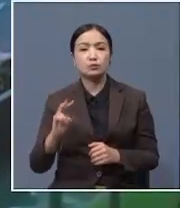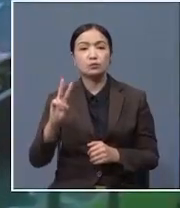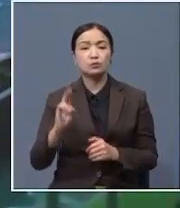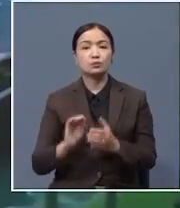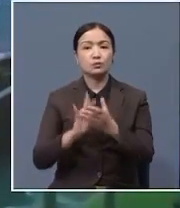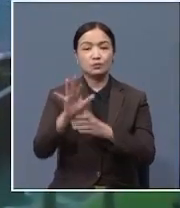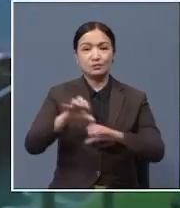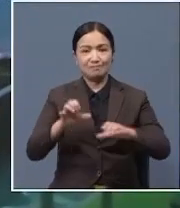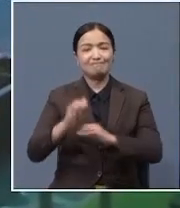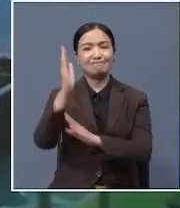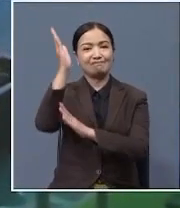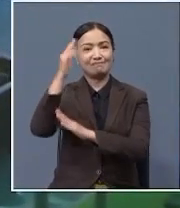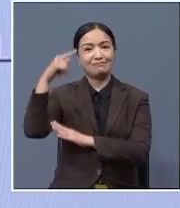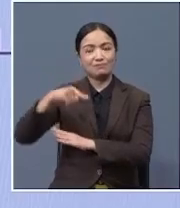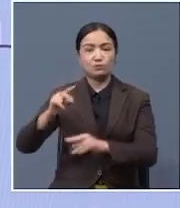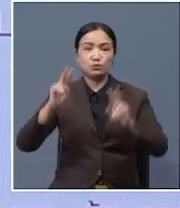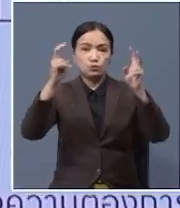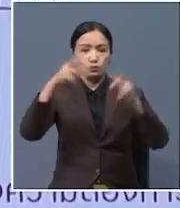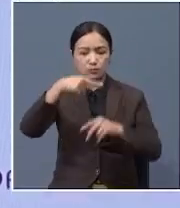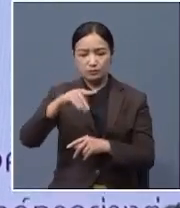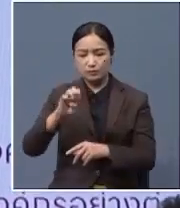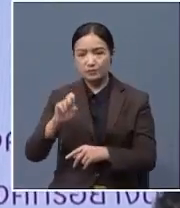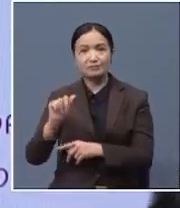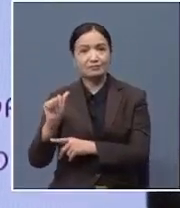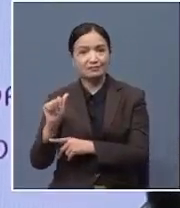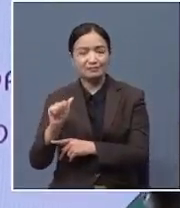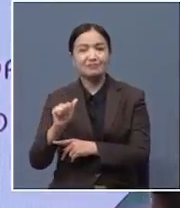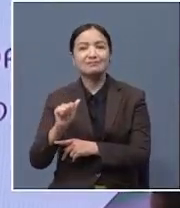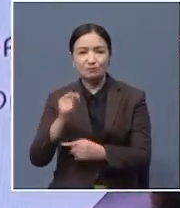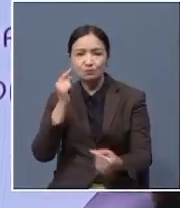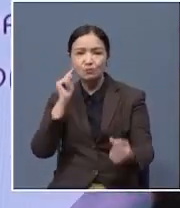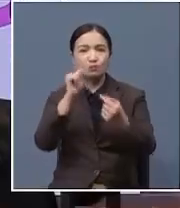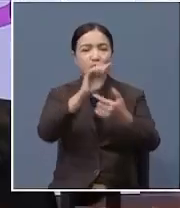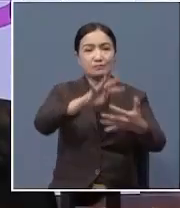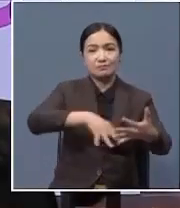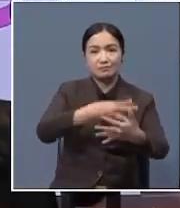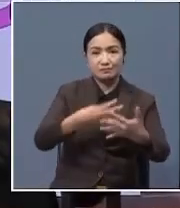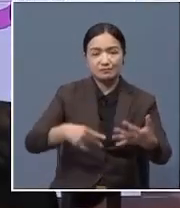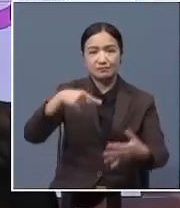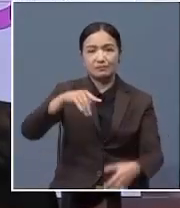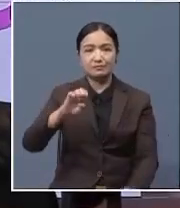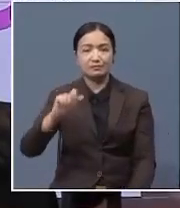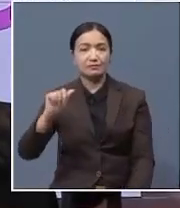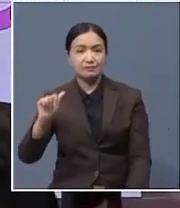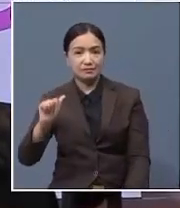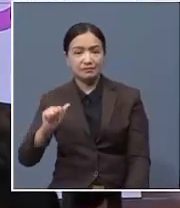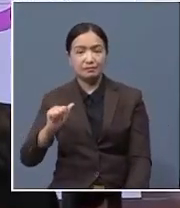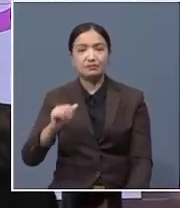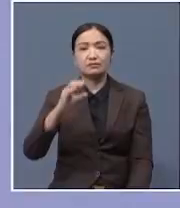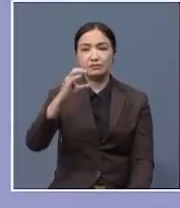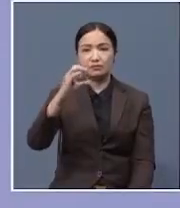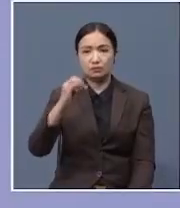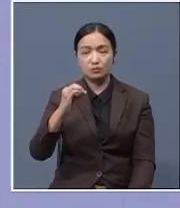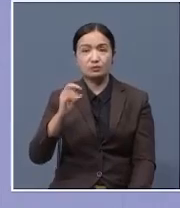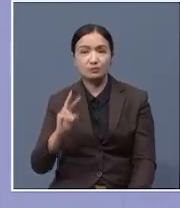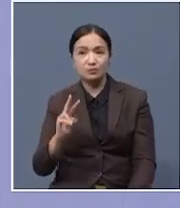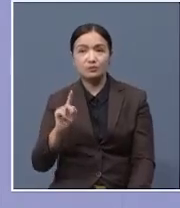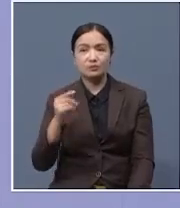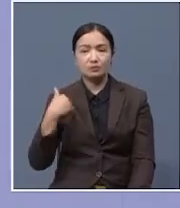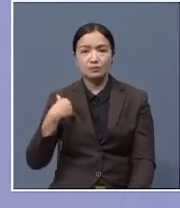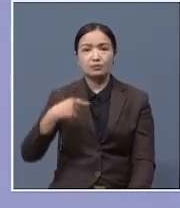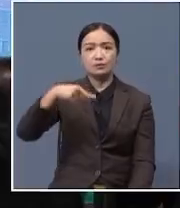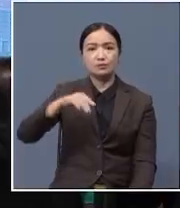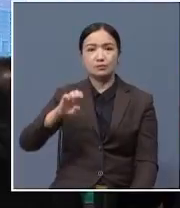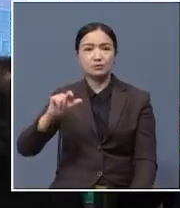พร้อมปาฐกถาพิเศษหัวข้อ PA กับการเดินทางไปสู่แผน PA Carbon Neutrality และทิศทาง